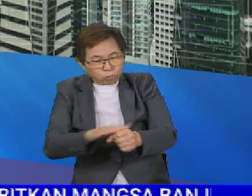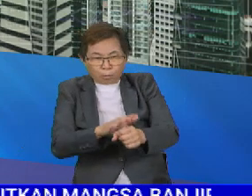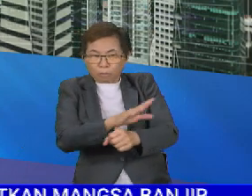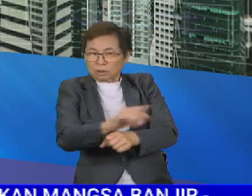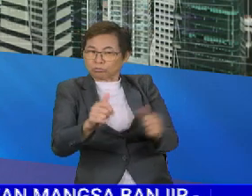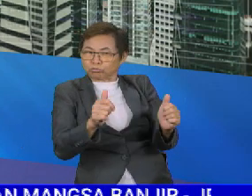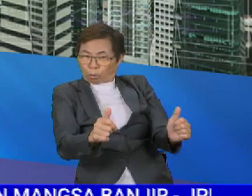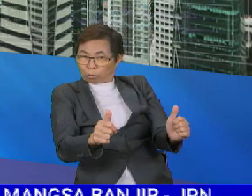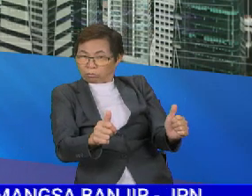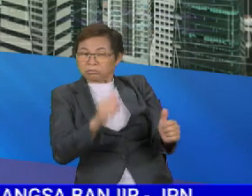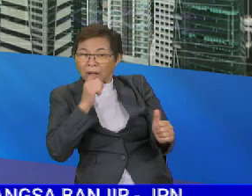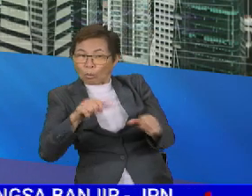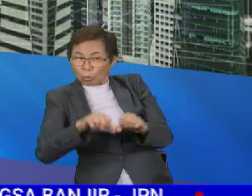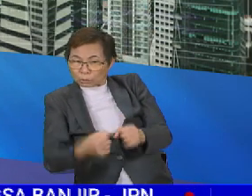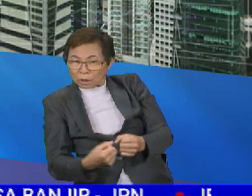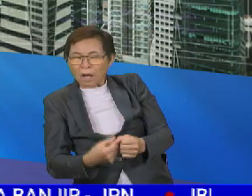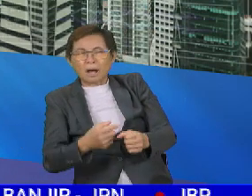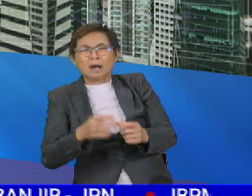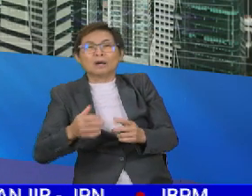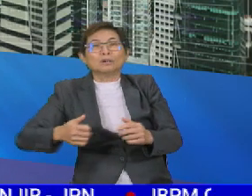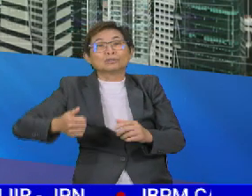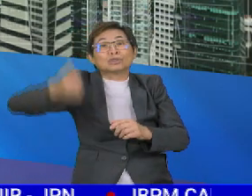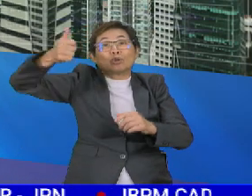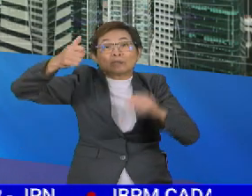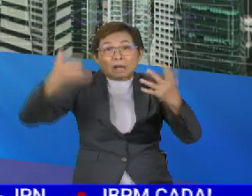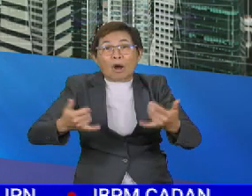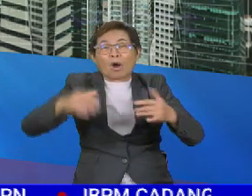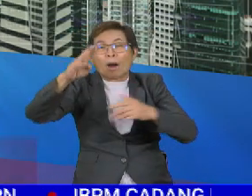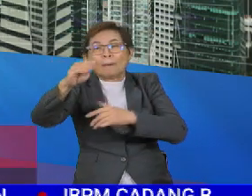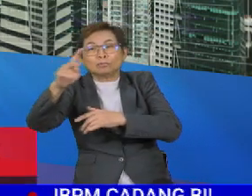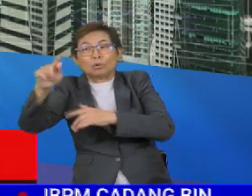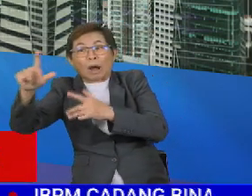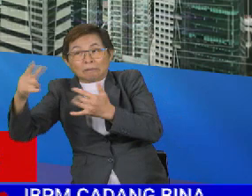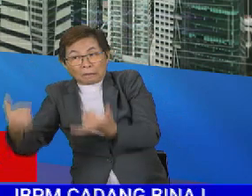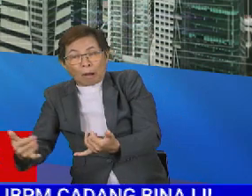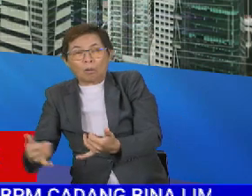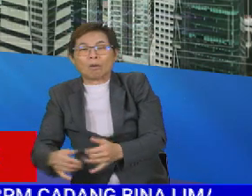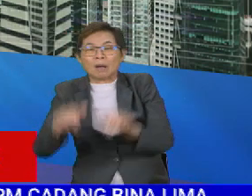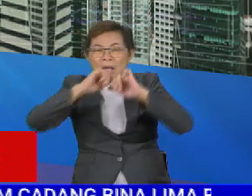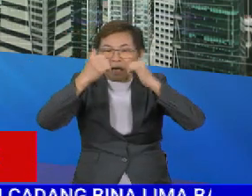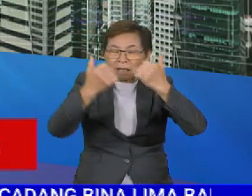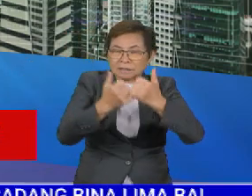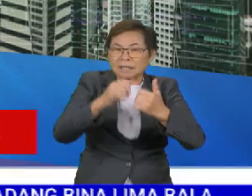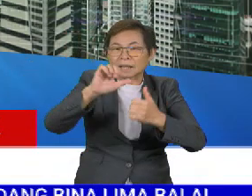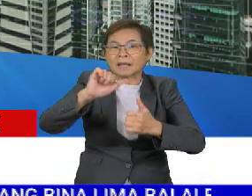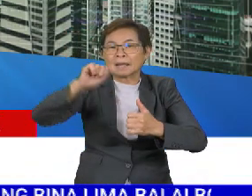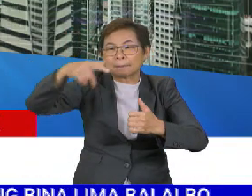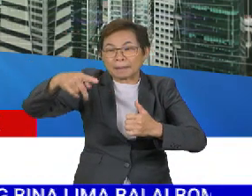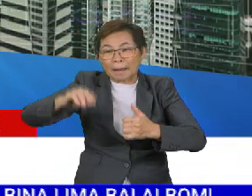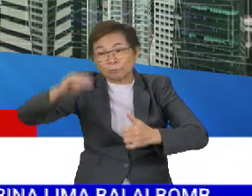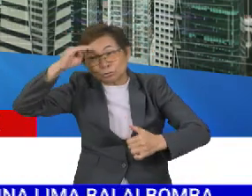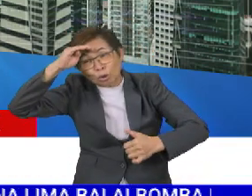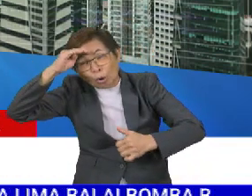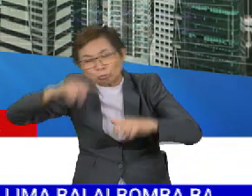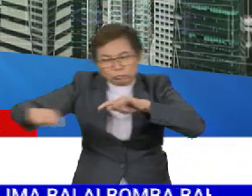dengan baik. Lebih-lebih lagi pada musim monsun timur laut ketika ini. Langkah itu membolehkan agensi penguatkuasaan maritim Malaysia Negeri